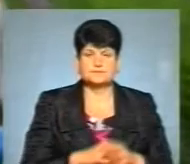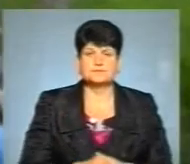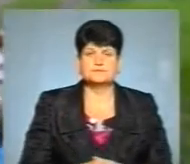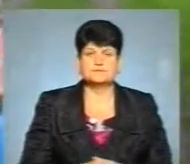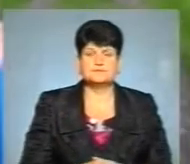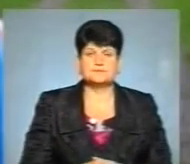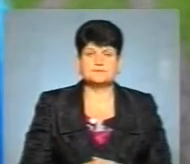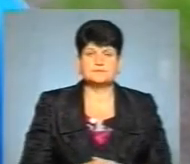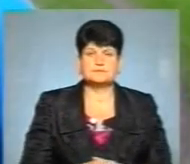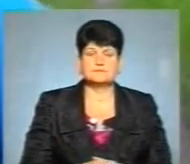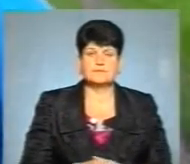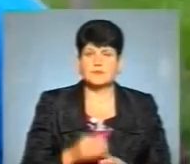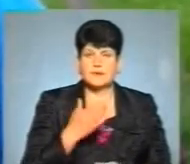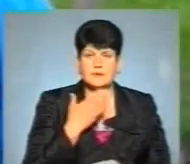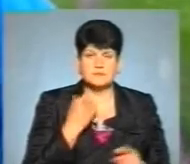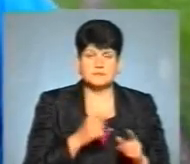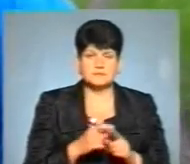Що ми робимо? Маслі.